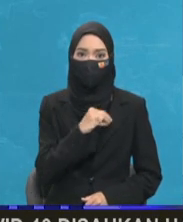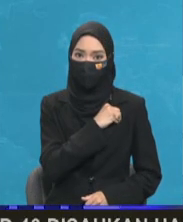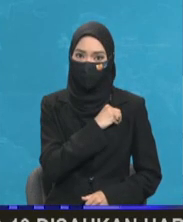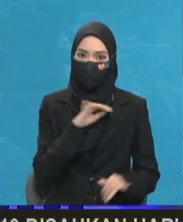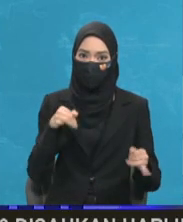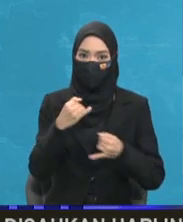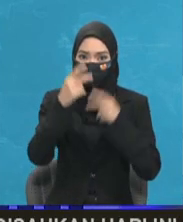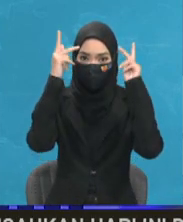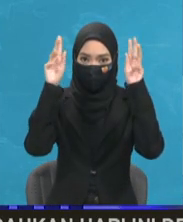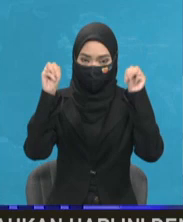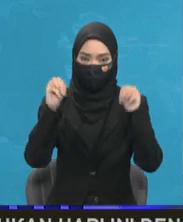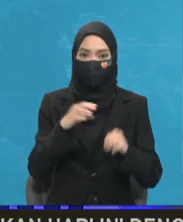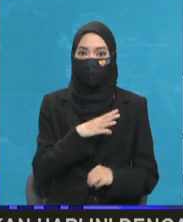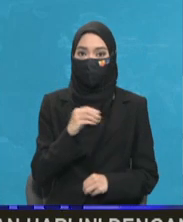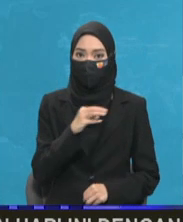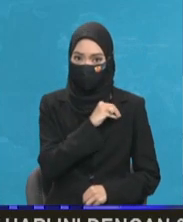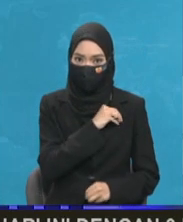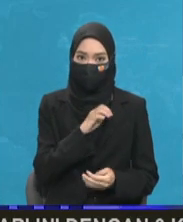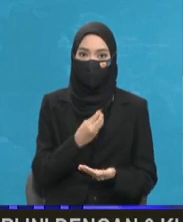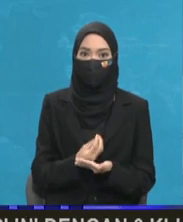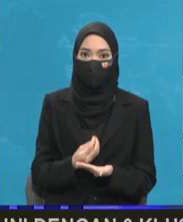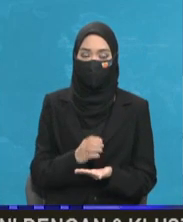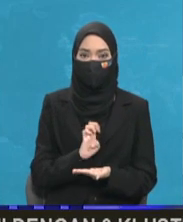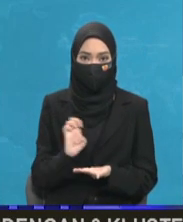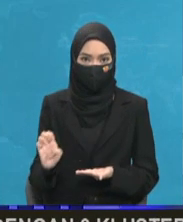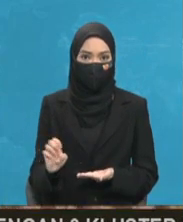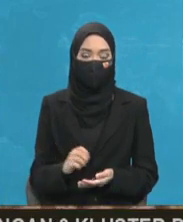dan menteri keuangan dan ekonomi kedua